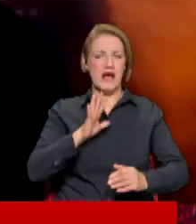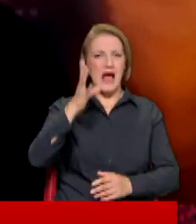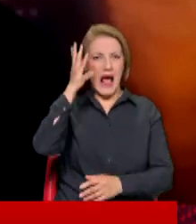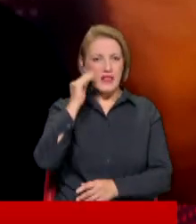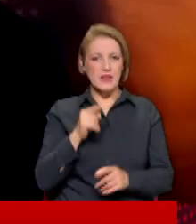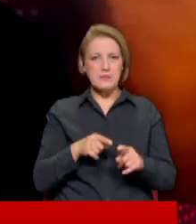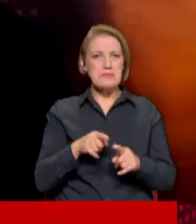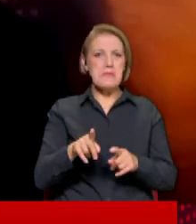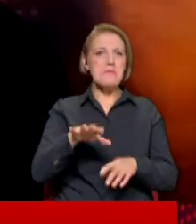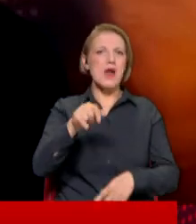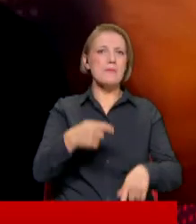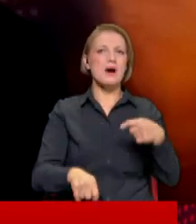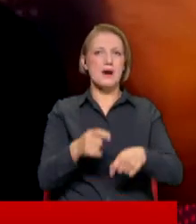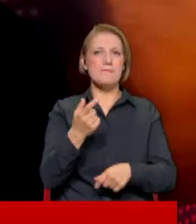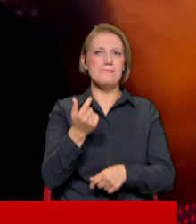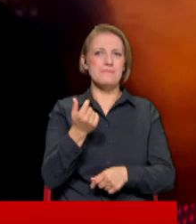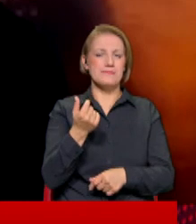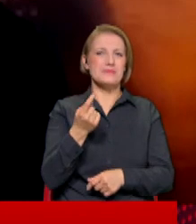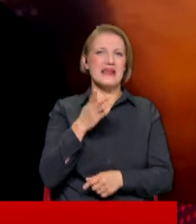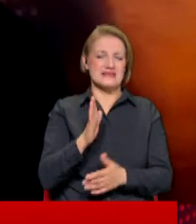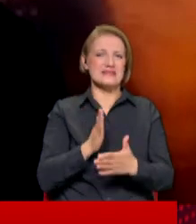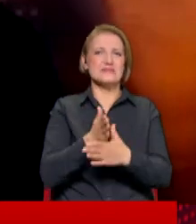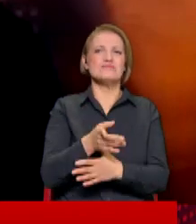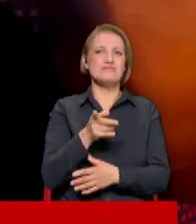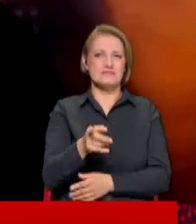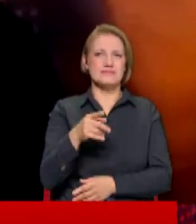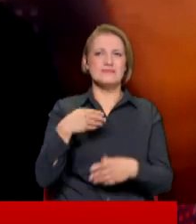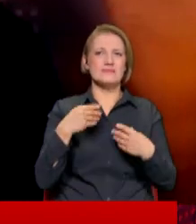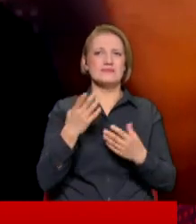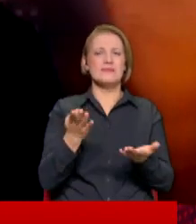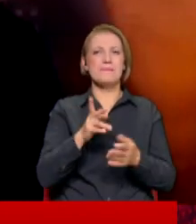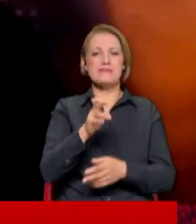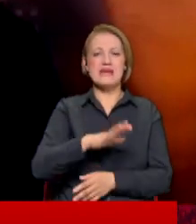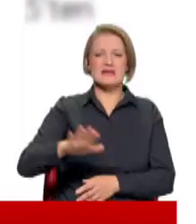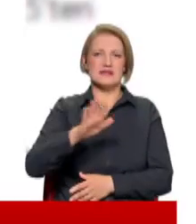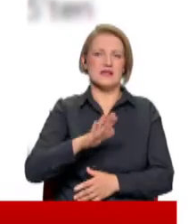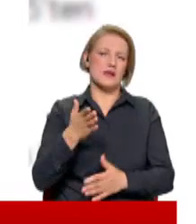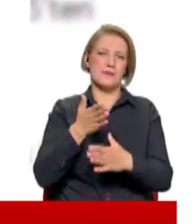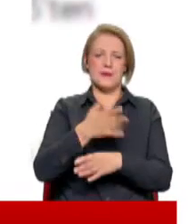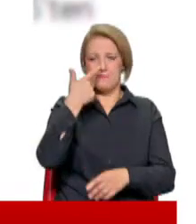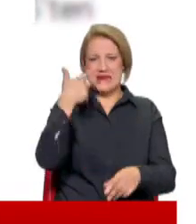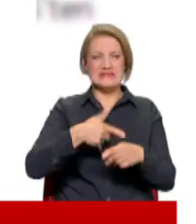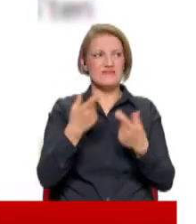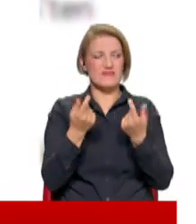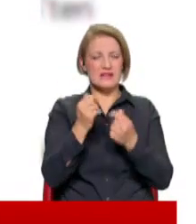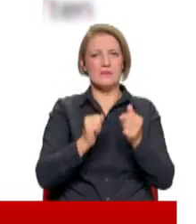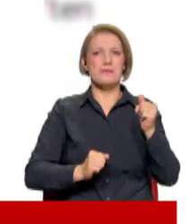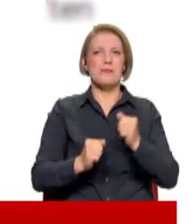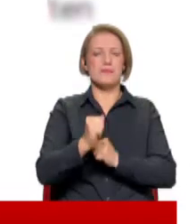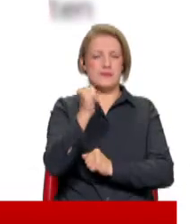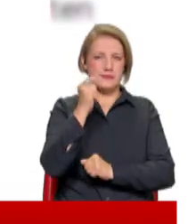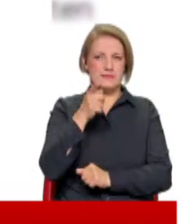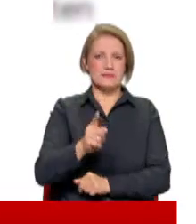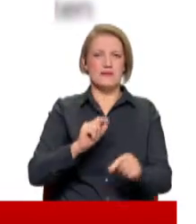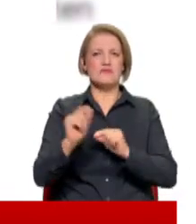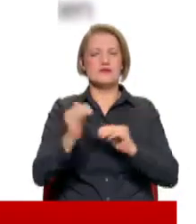Anladığım kadarıyla Merkez Bankası biraz devreye girmiş gibi görünüyor. Satış yönlü piyasalara müdahale ediyor. Akaryakıt fiyatlarındaki yükselişin de